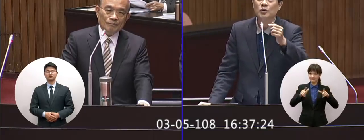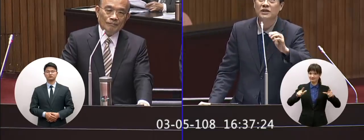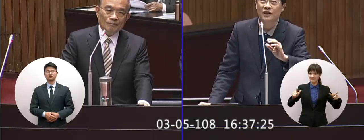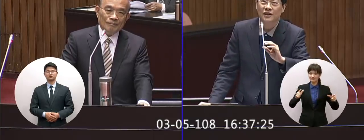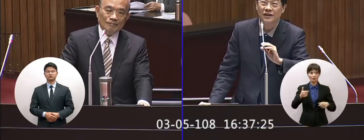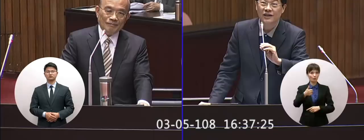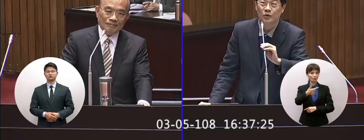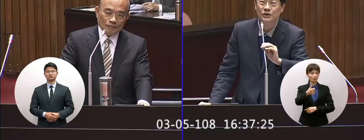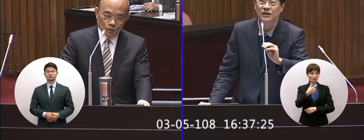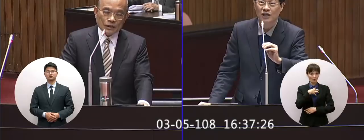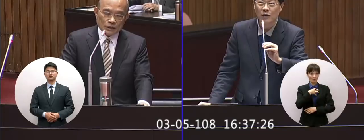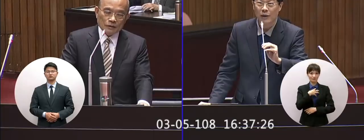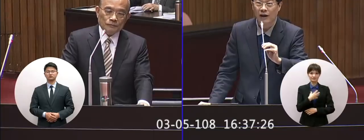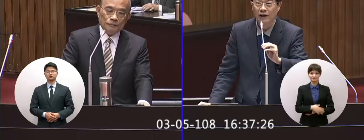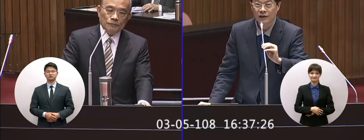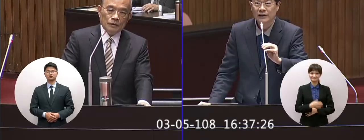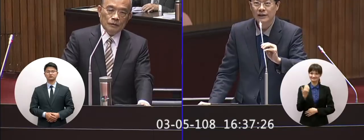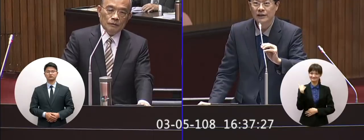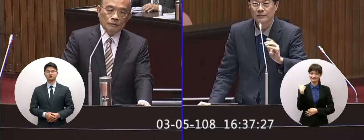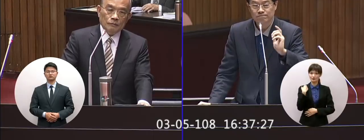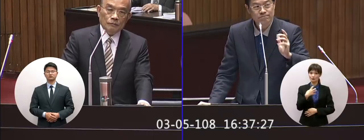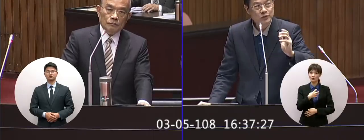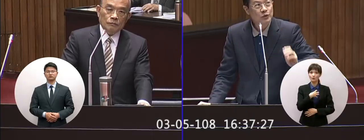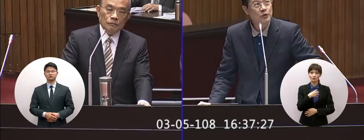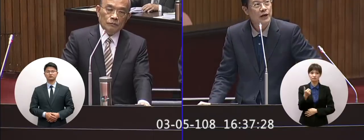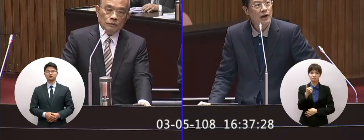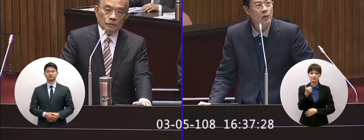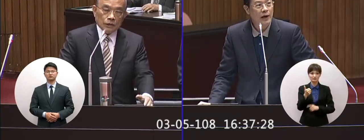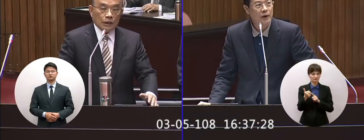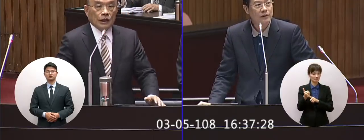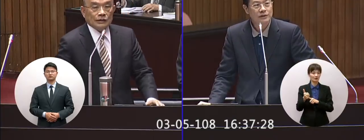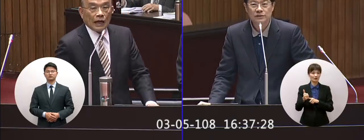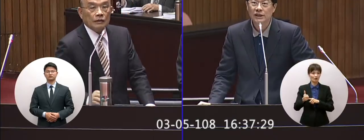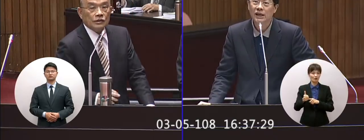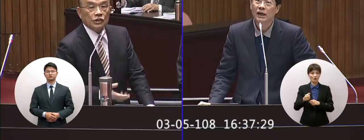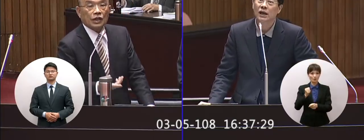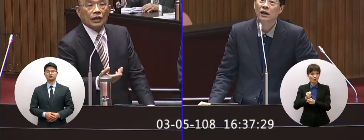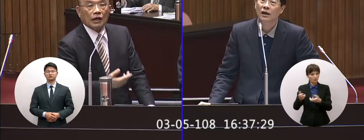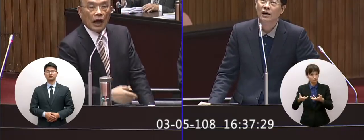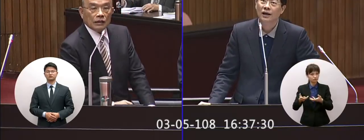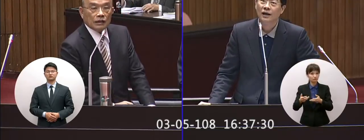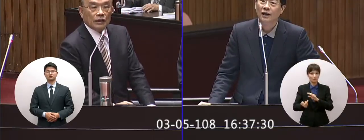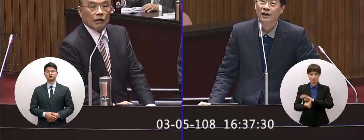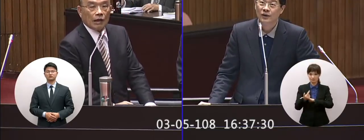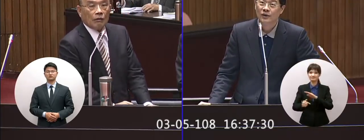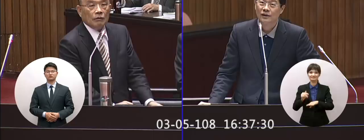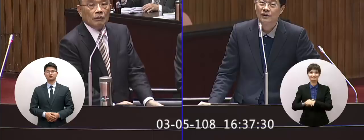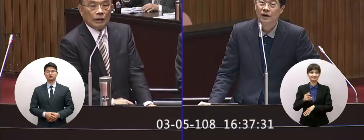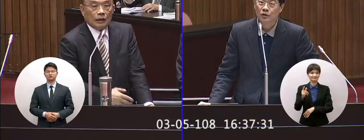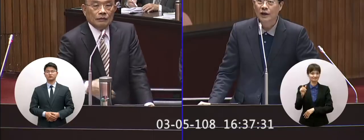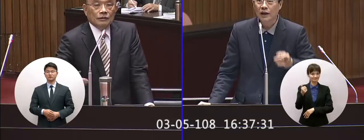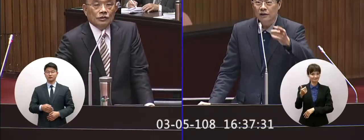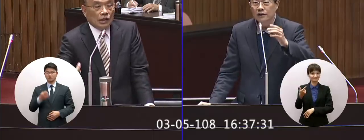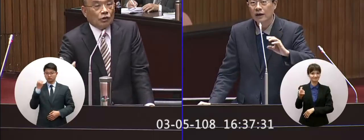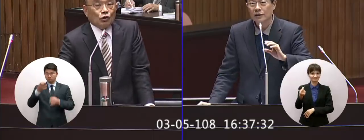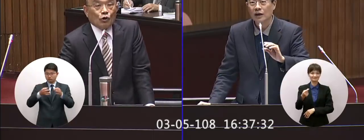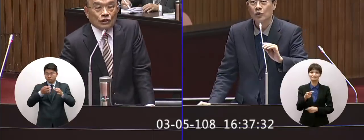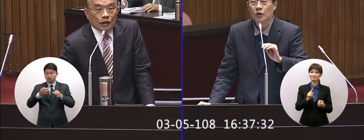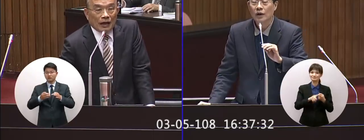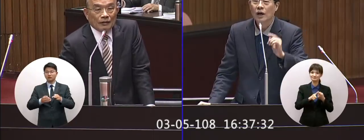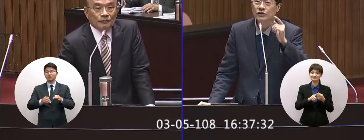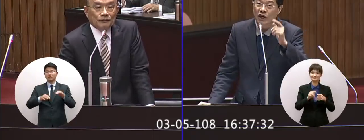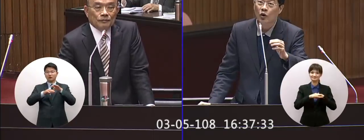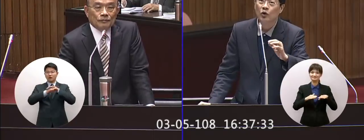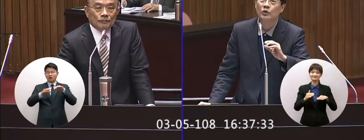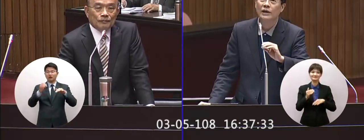以前吴泽成嘛哈，他那个速度也很快 哈。你看三新店那个安科利要道，你看 对啊，安科利要